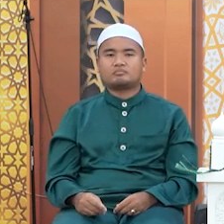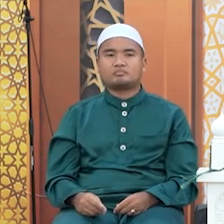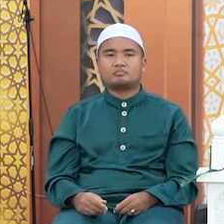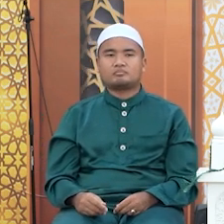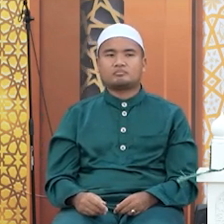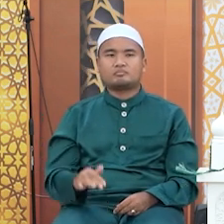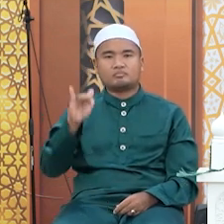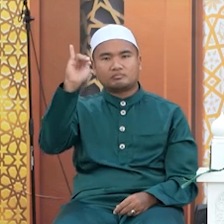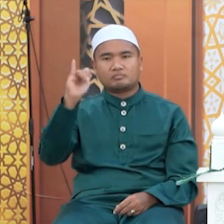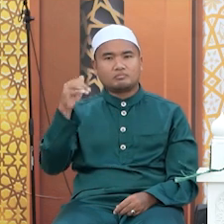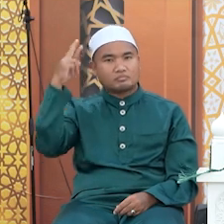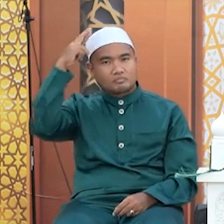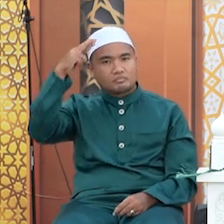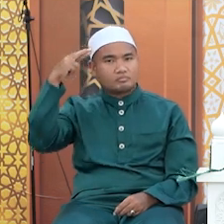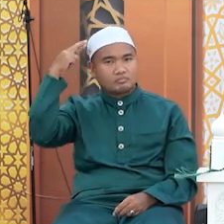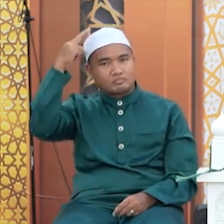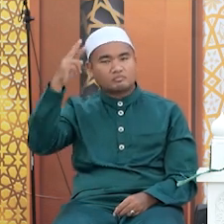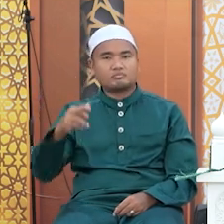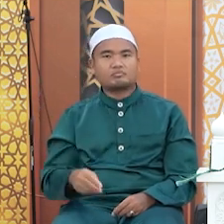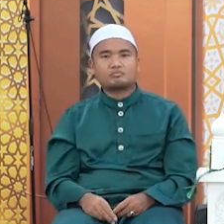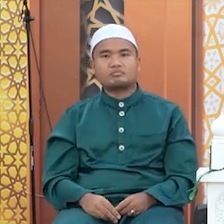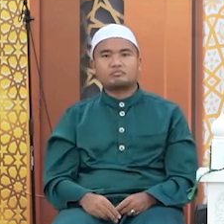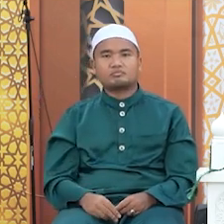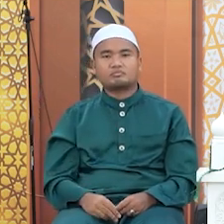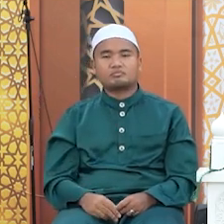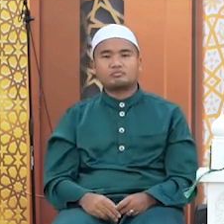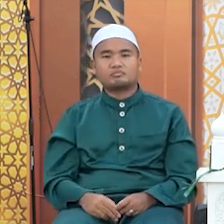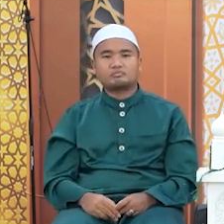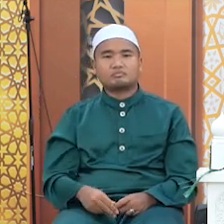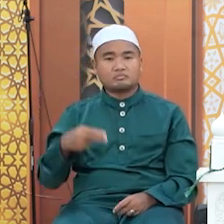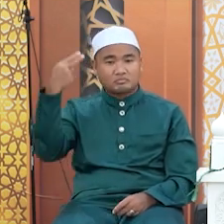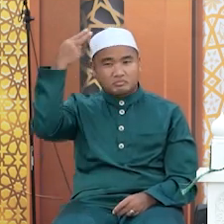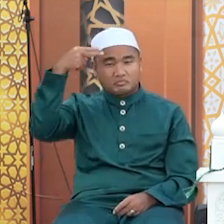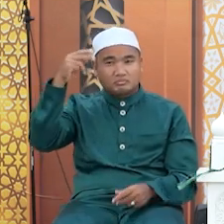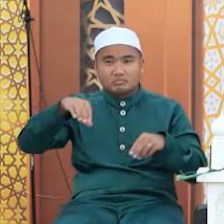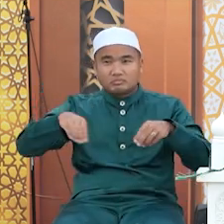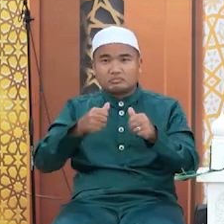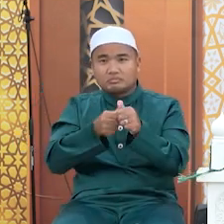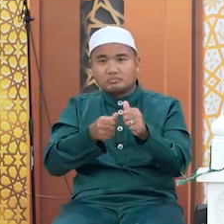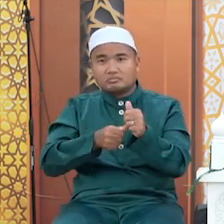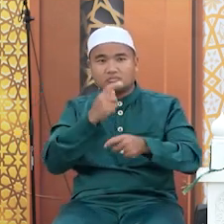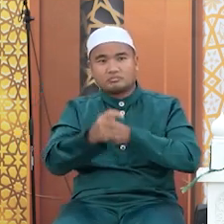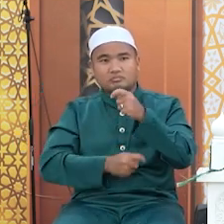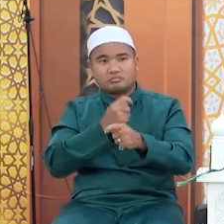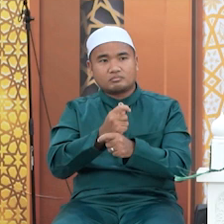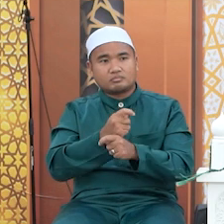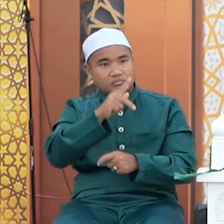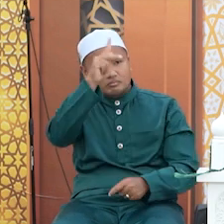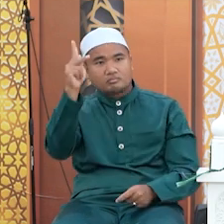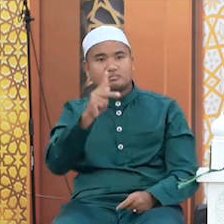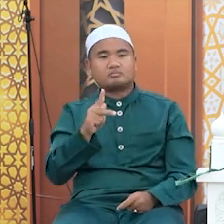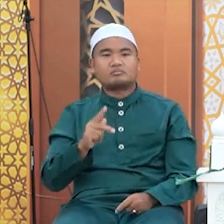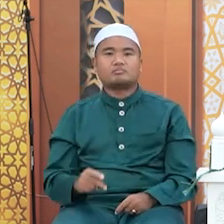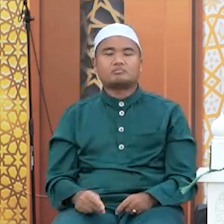"Ya Rasulullah fi kulli am." Ya Rasulullah, haji ni wajib setiap tahun ke? Diam Nabi. Nabi